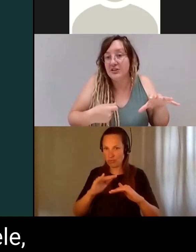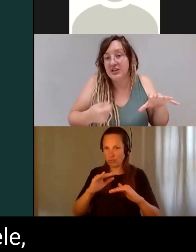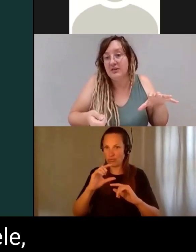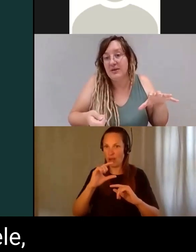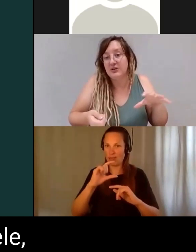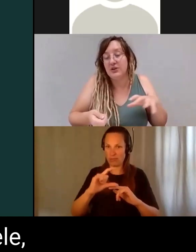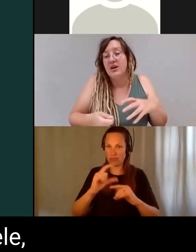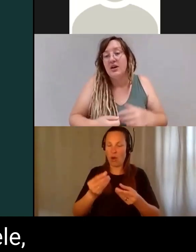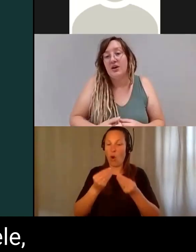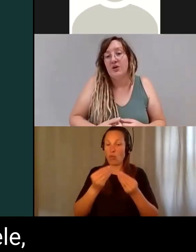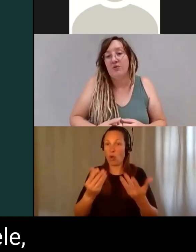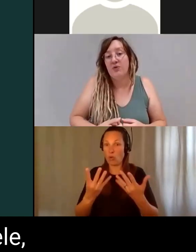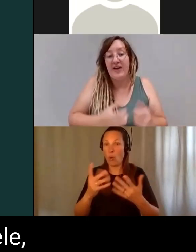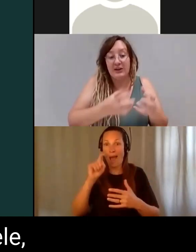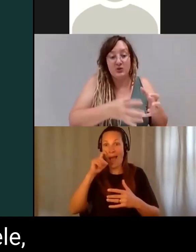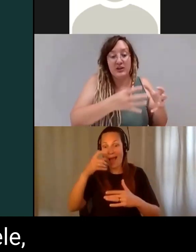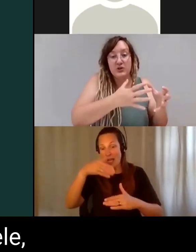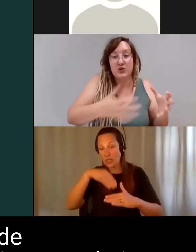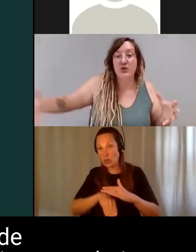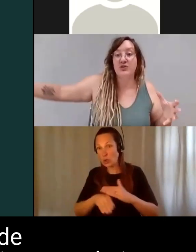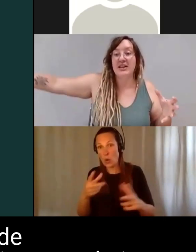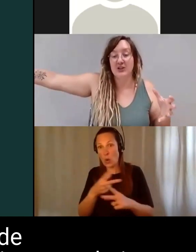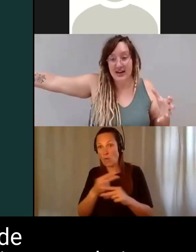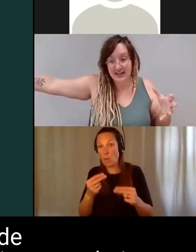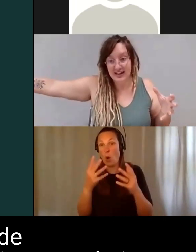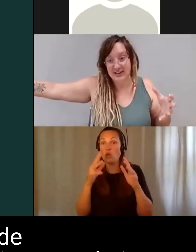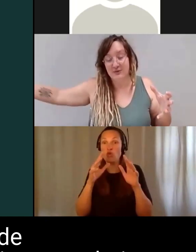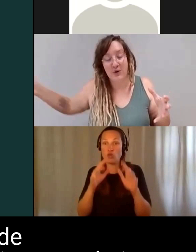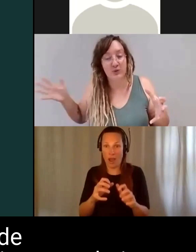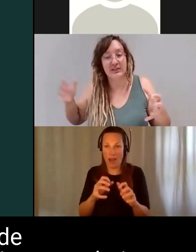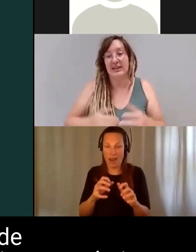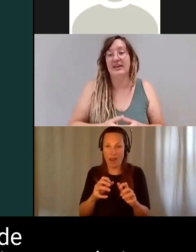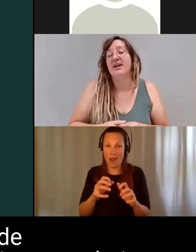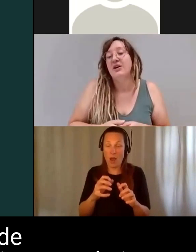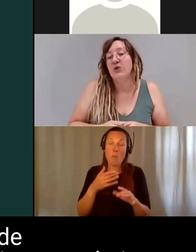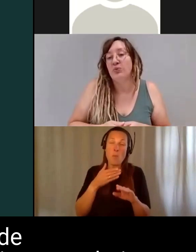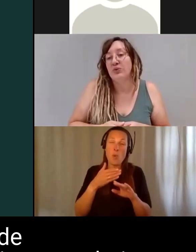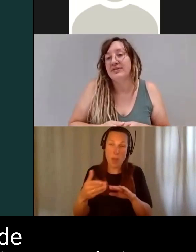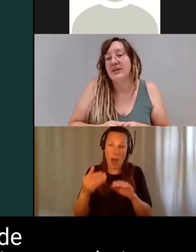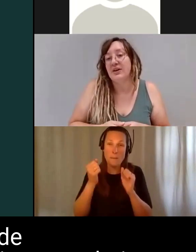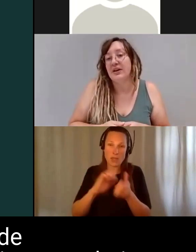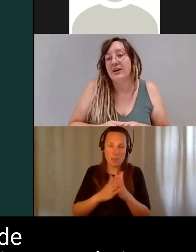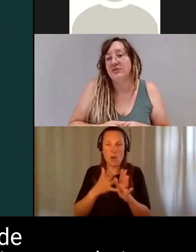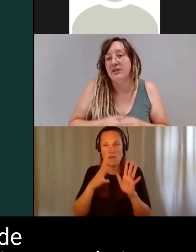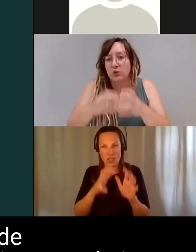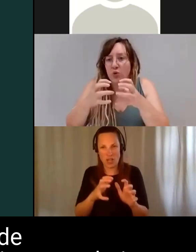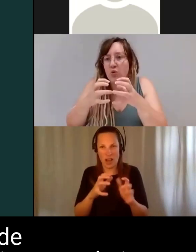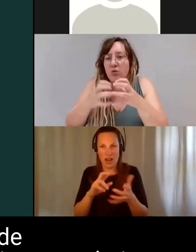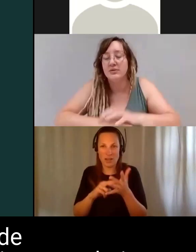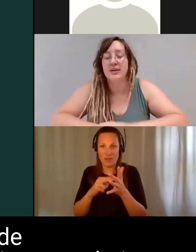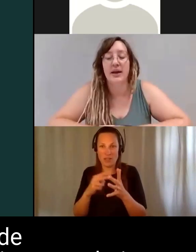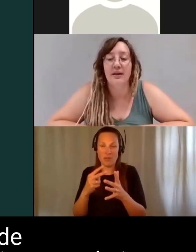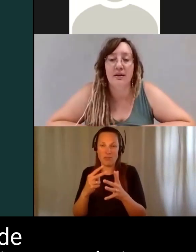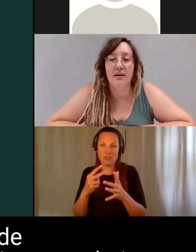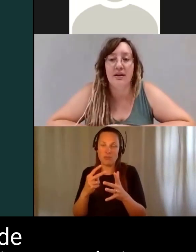l'ail gèle parce que on veut le faire durer jusqu'à ce que la neige fonde et qu'on puisse récolter un